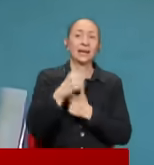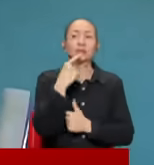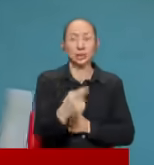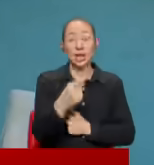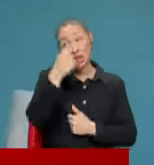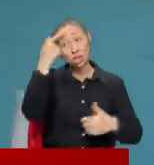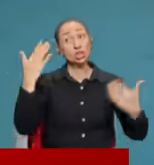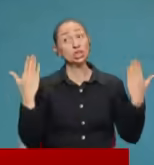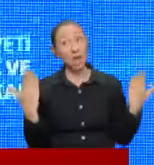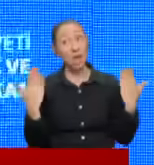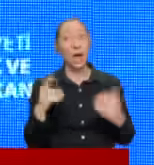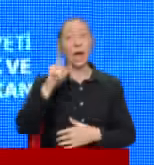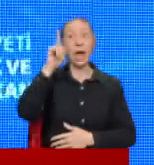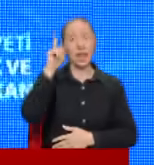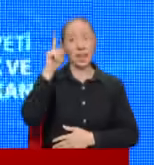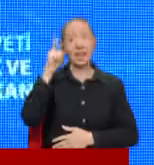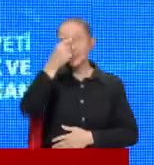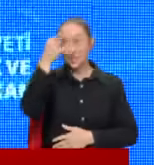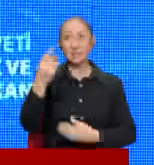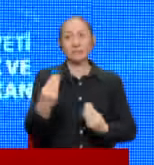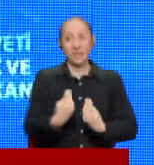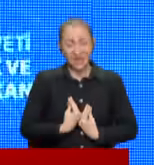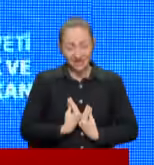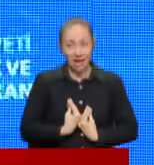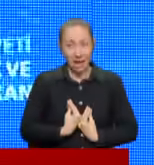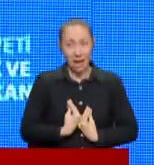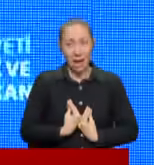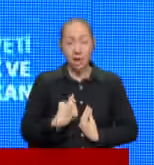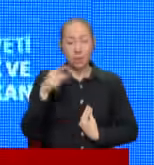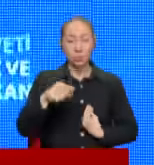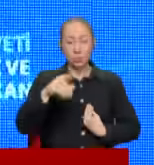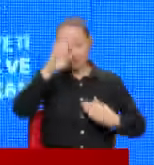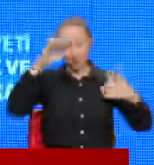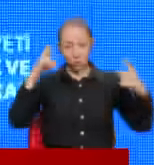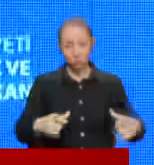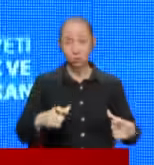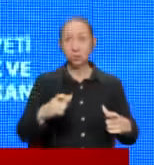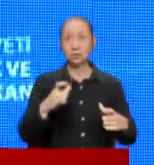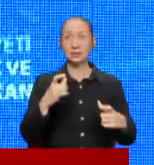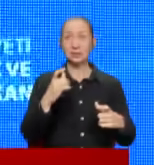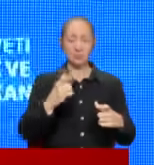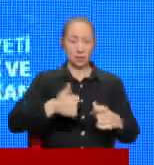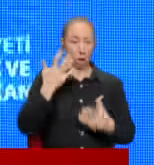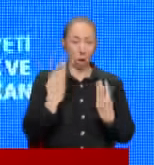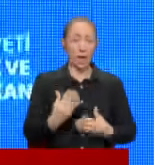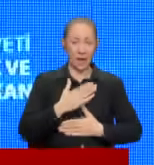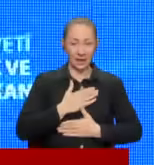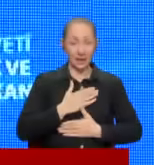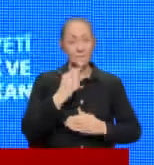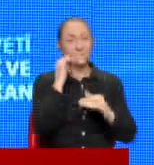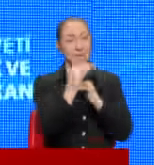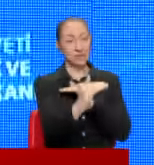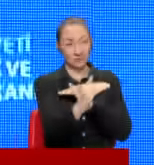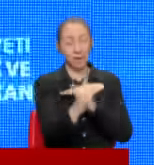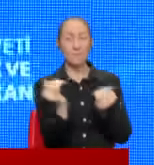tekrarladı. İnşallah Allah nasip ettiğinde bu şehrin şehremini olarak